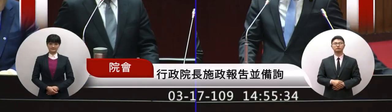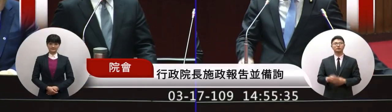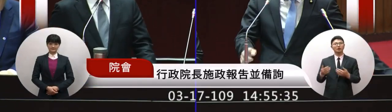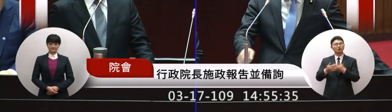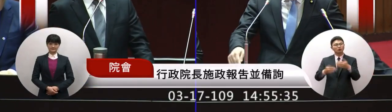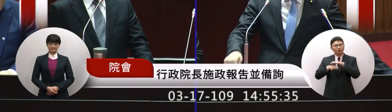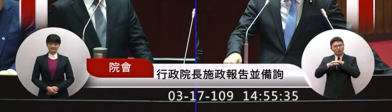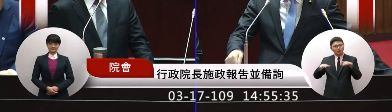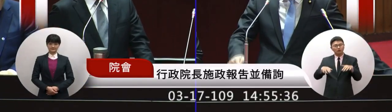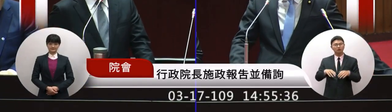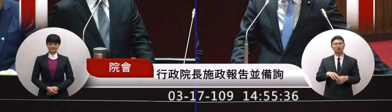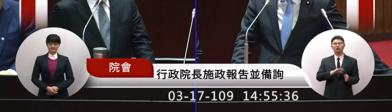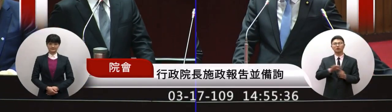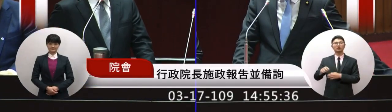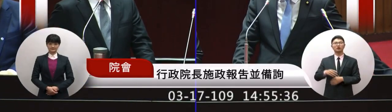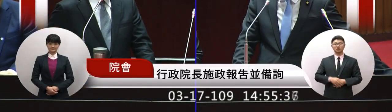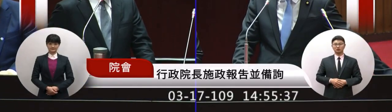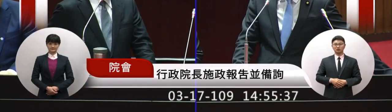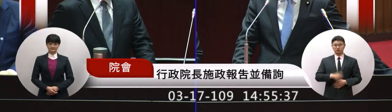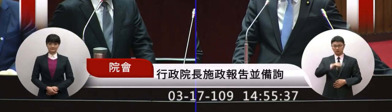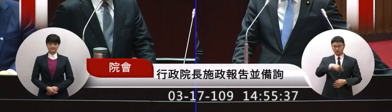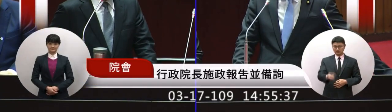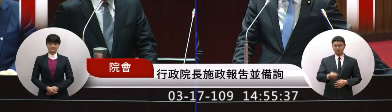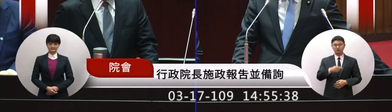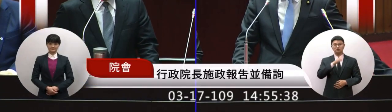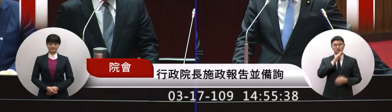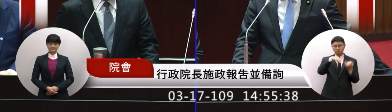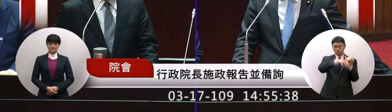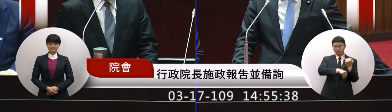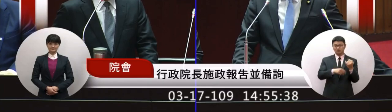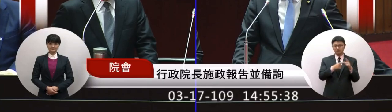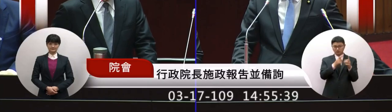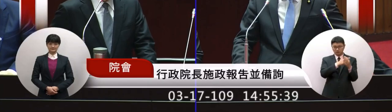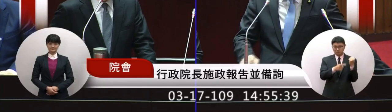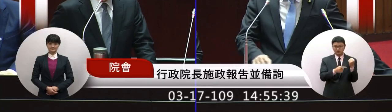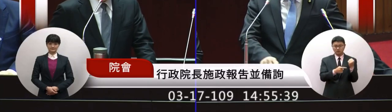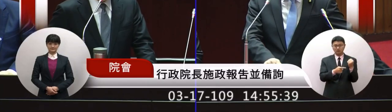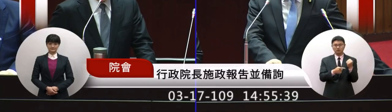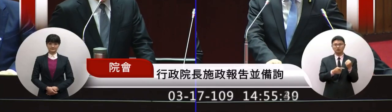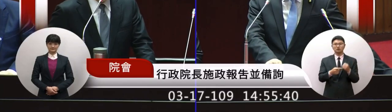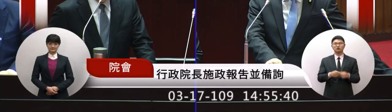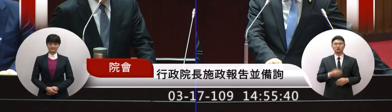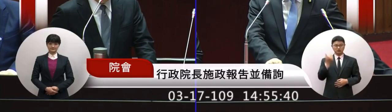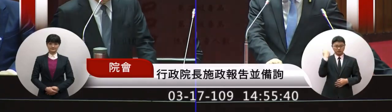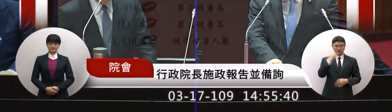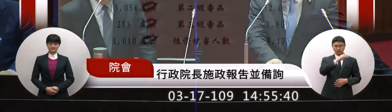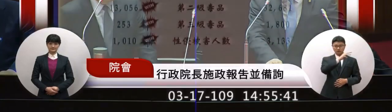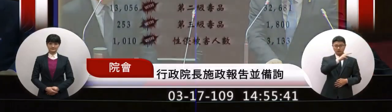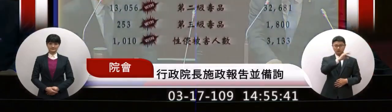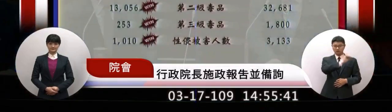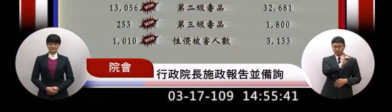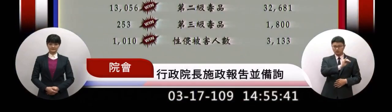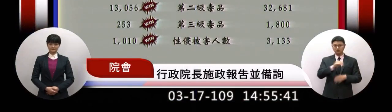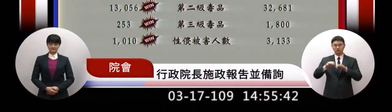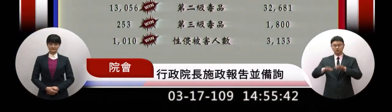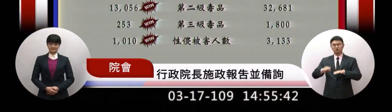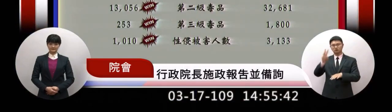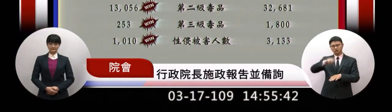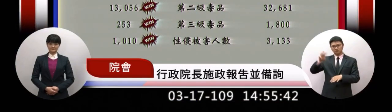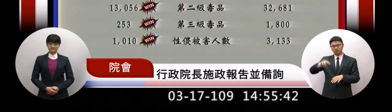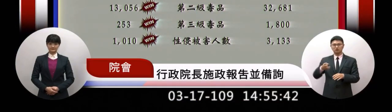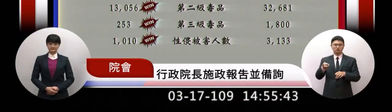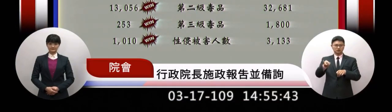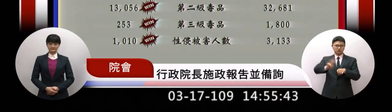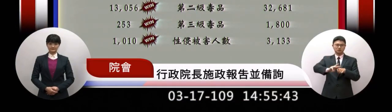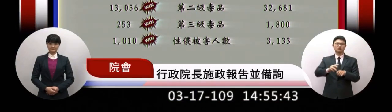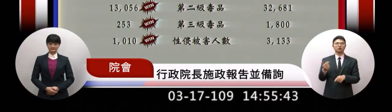全对不起，还有一个性侵害的被害人数也上升了3倍，当年是1000人，现在是3000人。